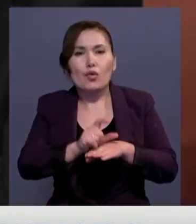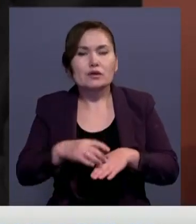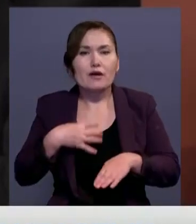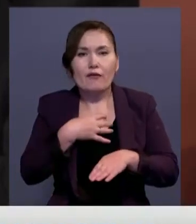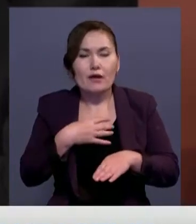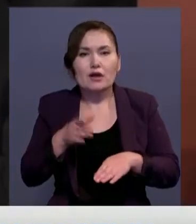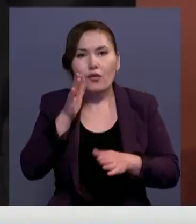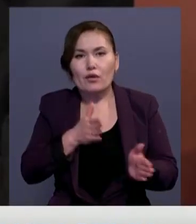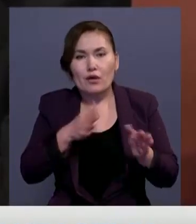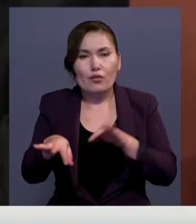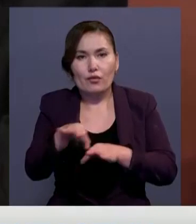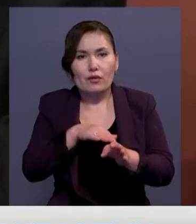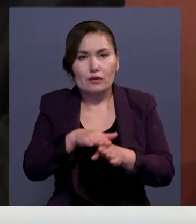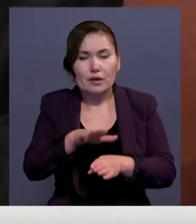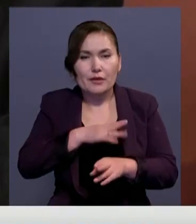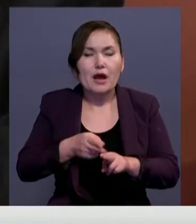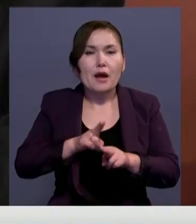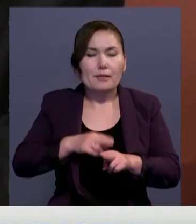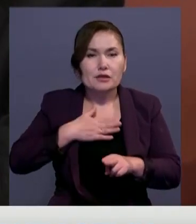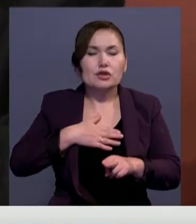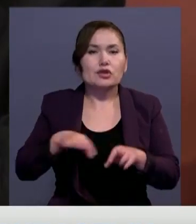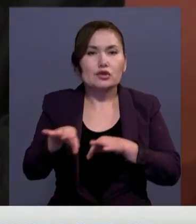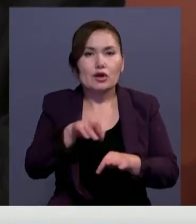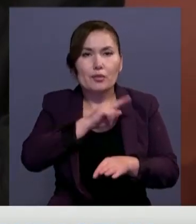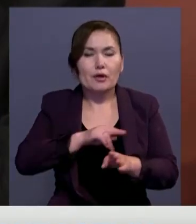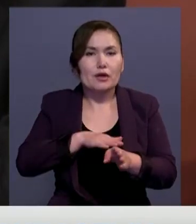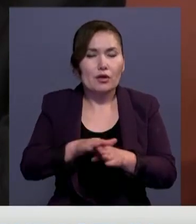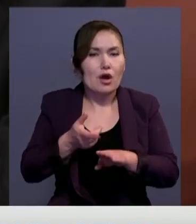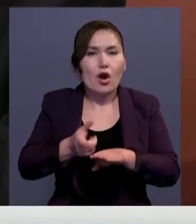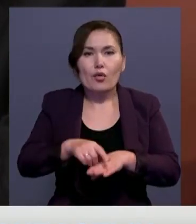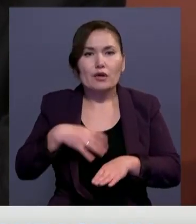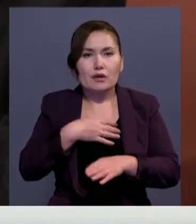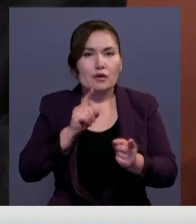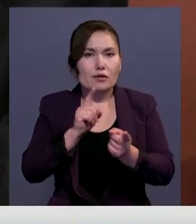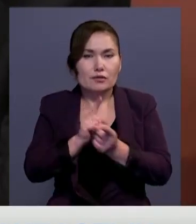стратегиялық бағыт екенін тағы бір рет көрсетті. Сол себепті қазіргі басқосудың маңызы өте зор.